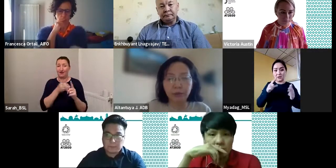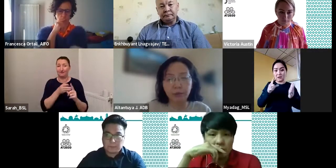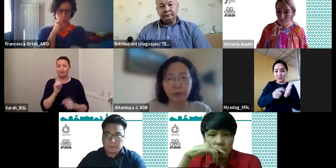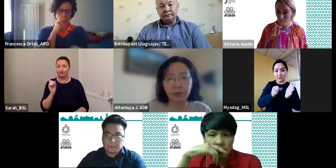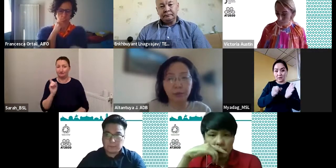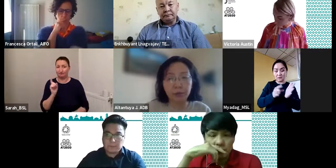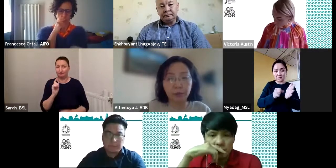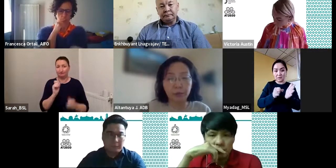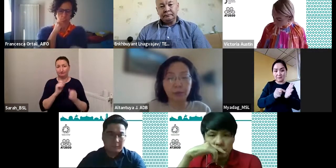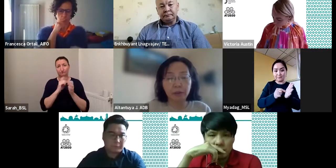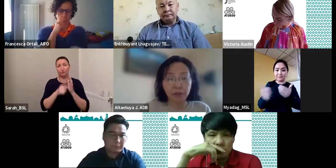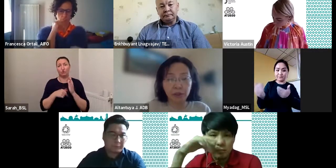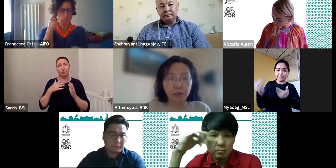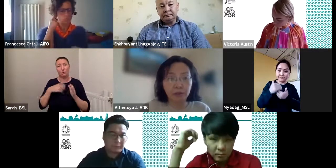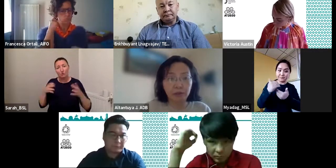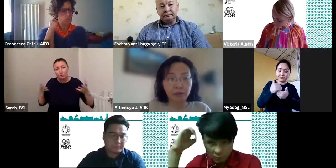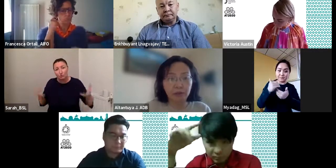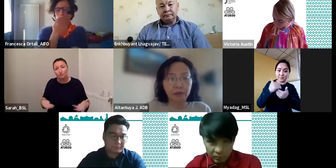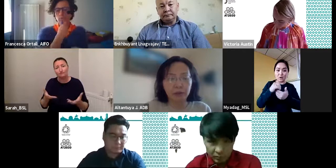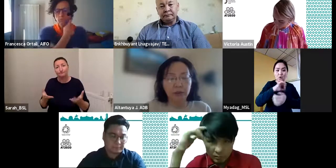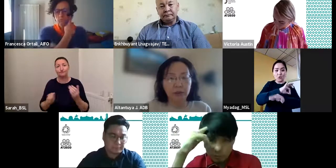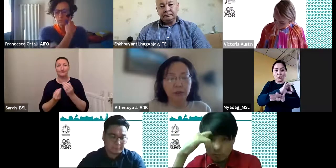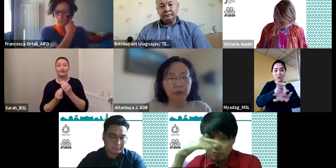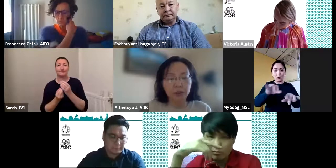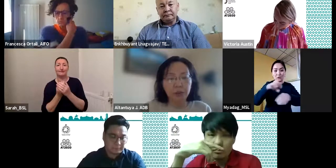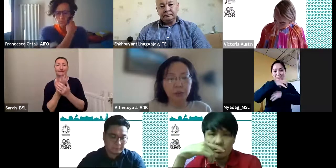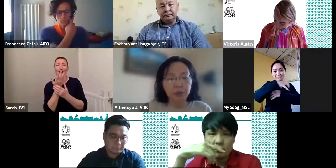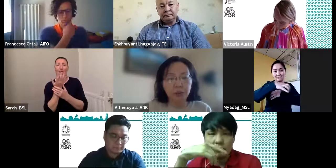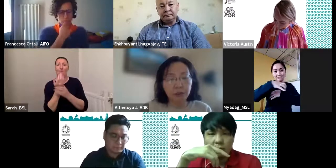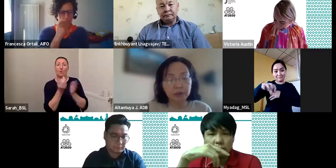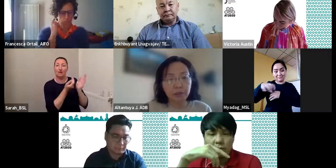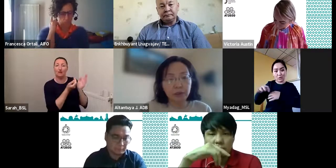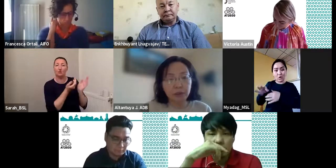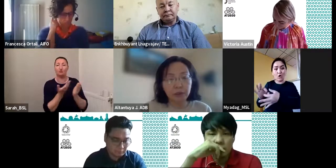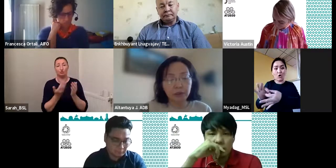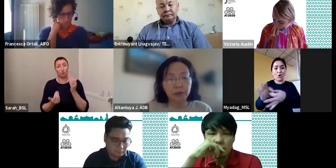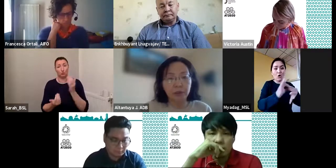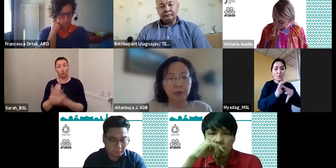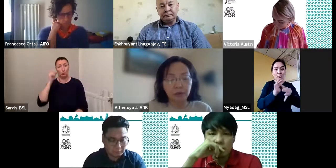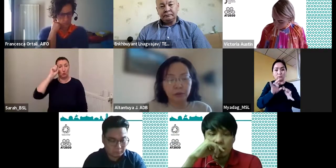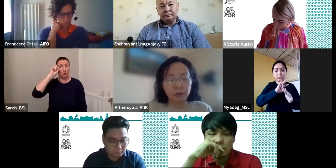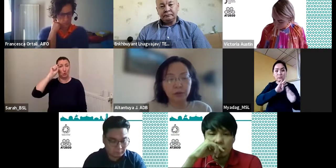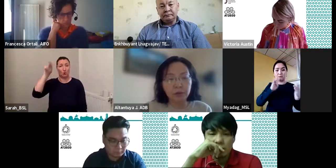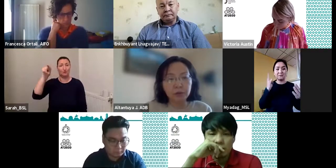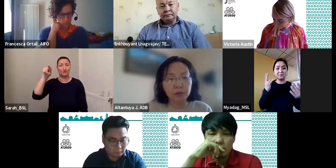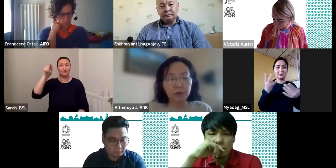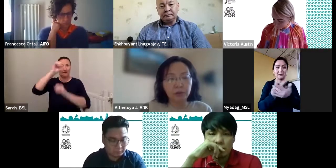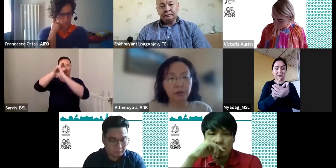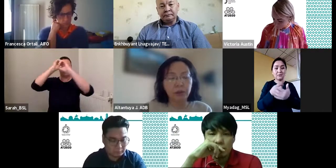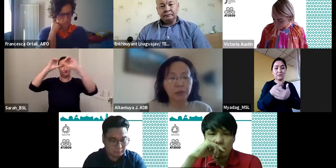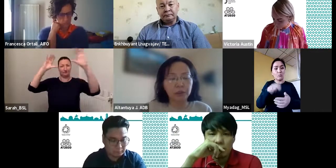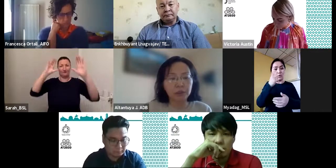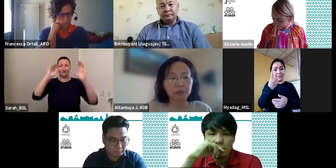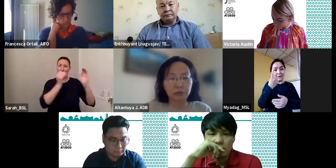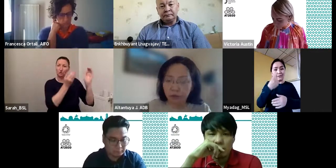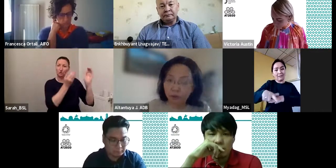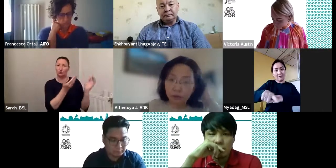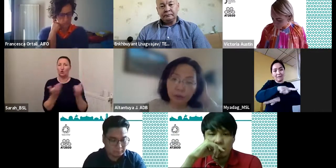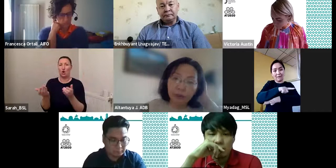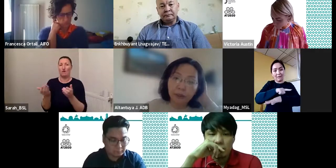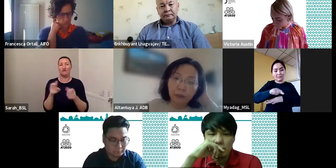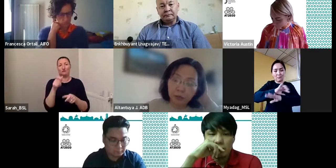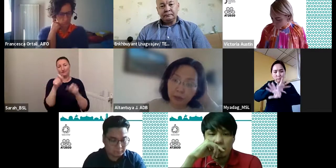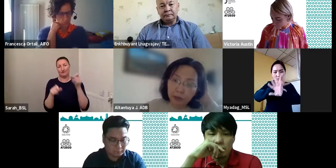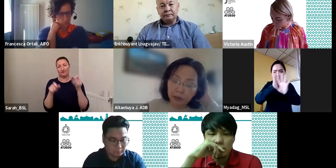олон салбарыг хамарсан шин чанартай байдаг. Тэгээ энийг бүгдээр ингэ нэгтгэсэн байдлаар одоо нэг доороос одоо хамтарсан